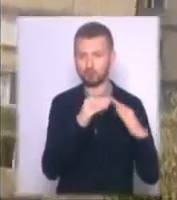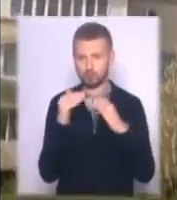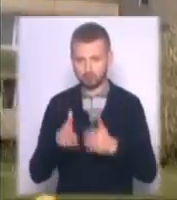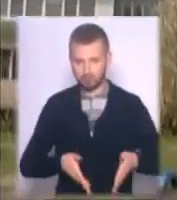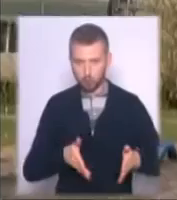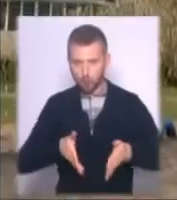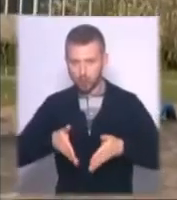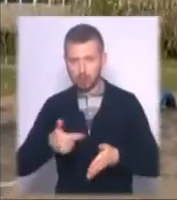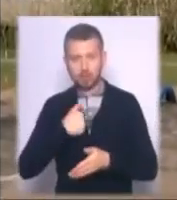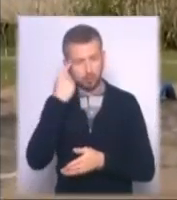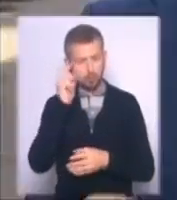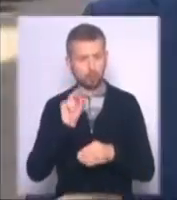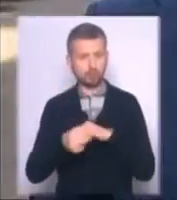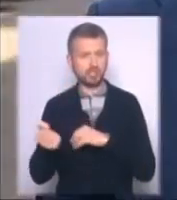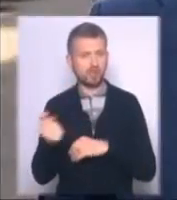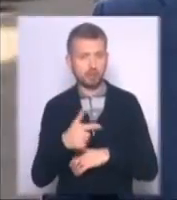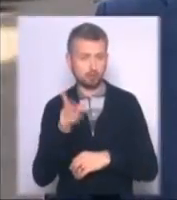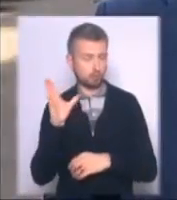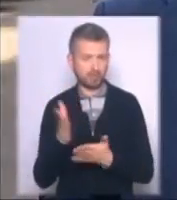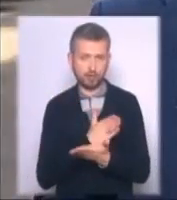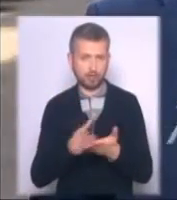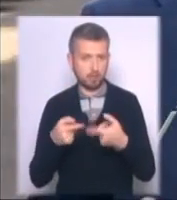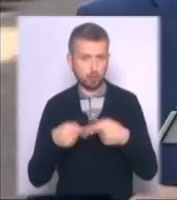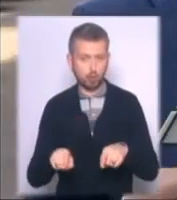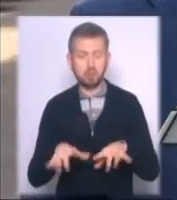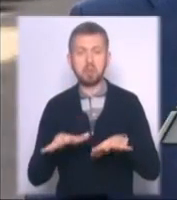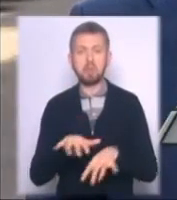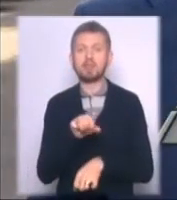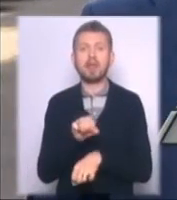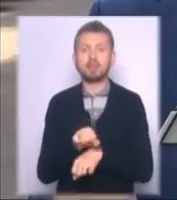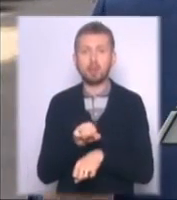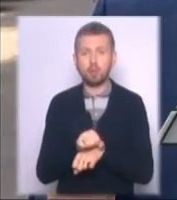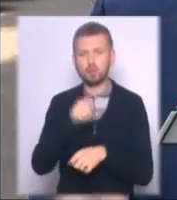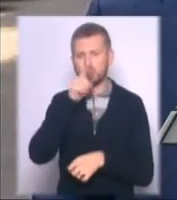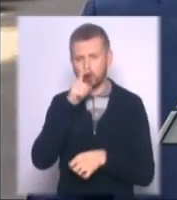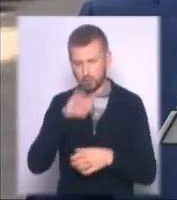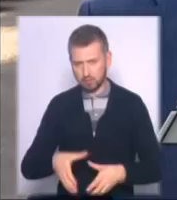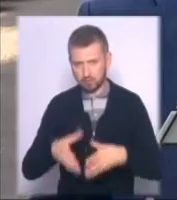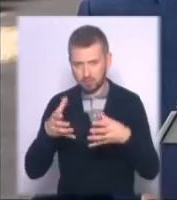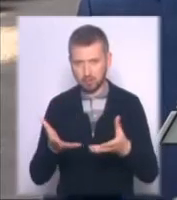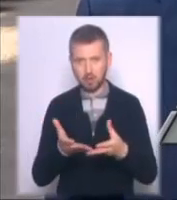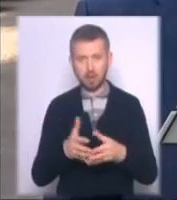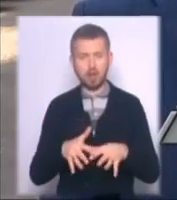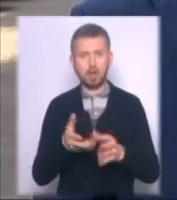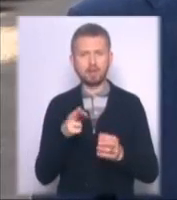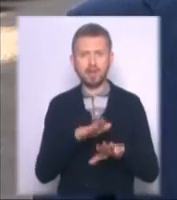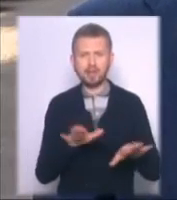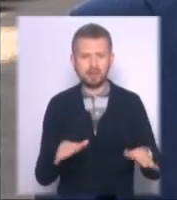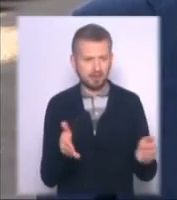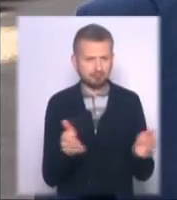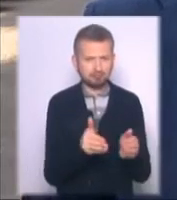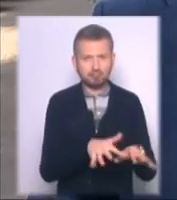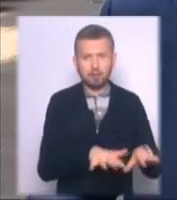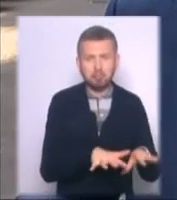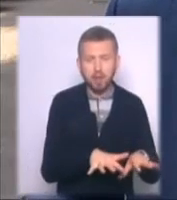дві тижні тут все буде зовсім по-другому. Я дивлюся на місце остановки мусорних контейнерів, вони неправильно стоять. Куча для дітей виділені якісь вузькі маленькі